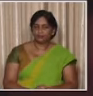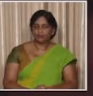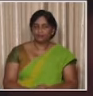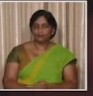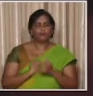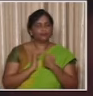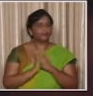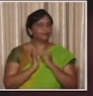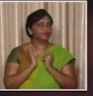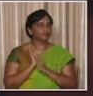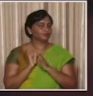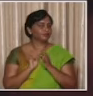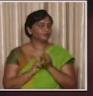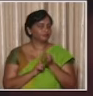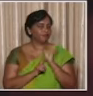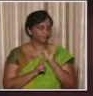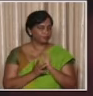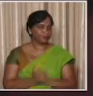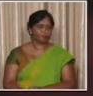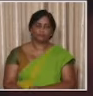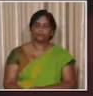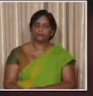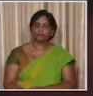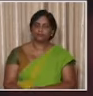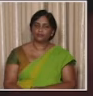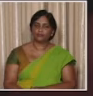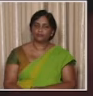කරු කාර්ක සභා සභාපතිතුමනි.